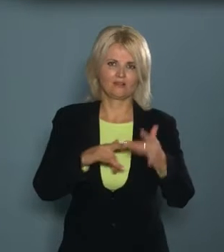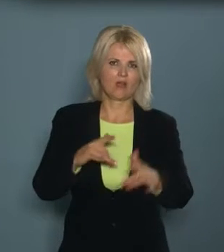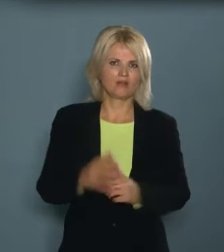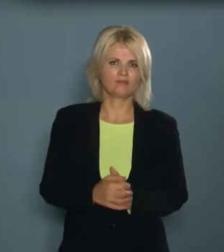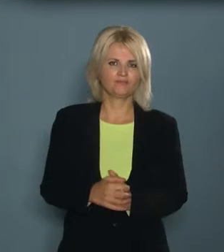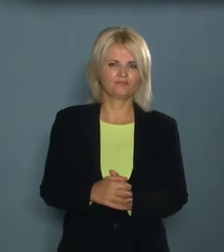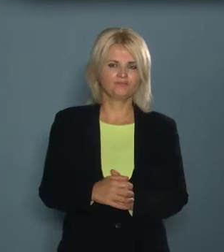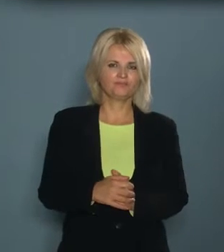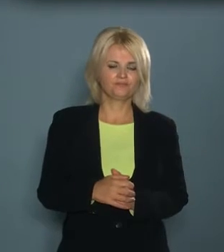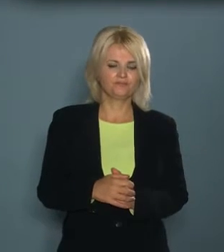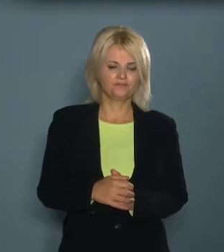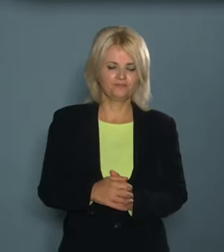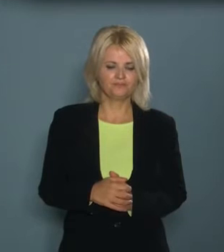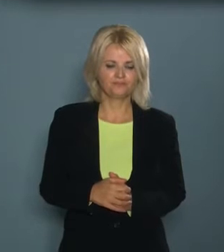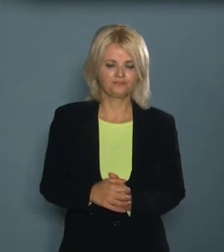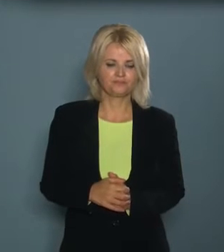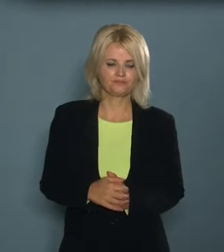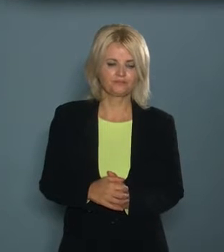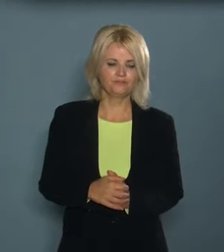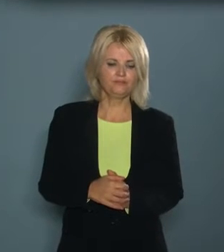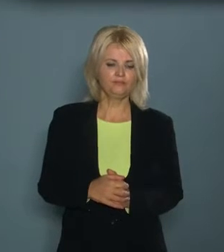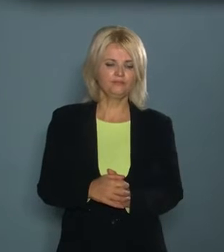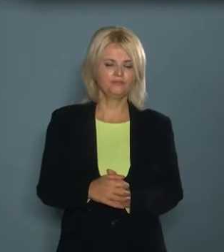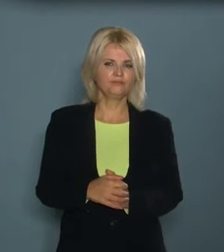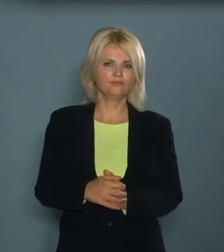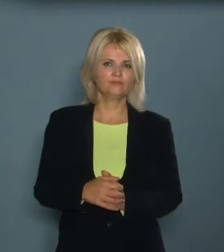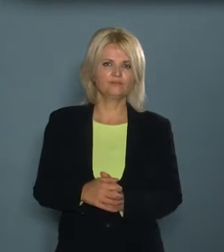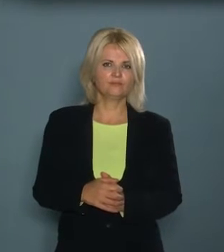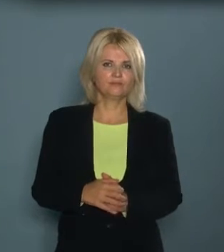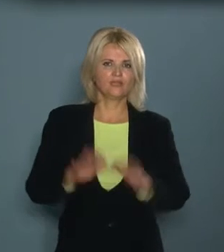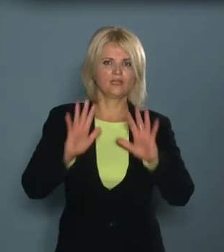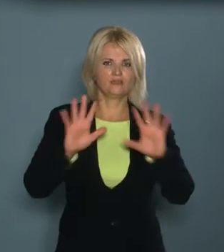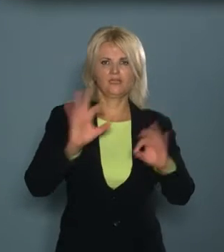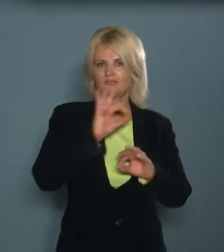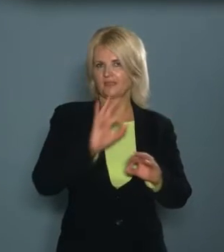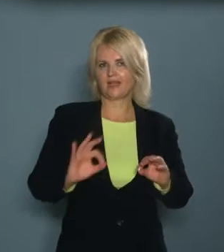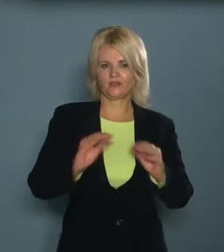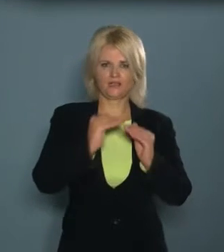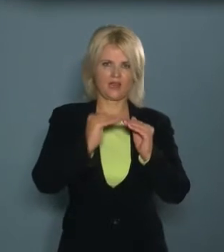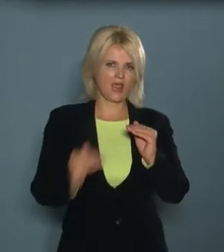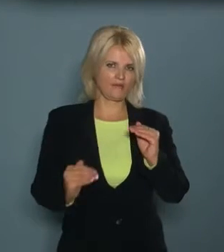kell, hogy mondjam, hogy nem éri el a 10%-át